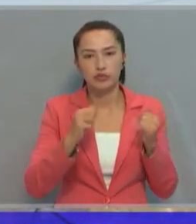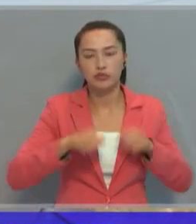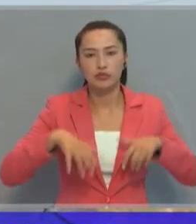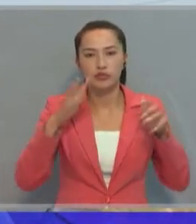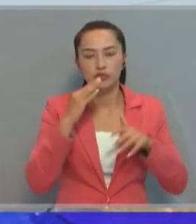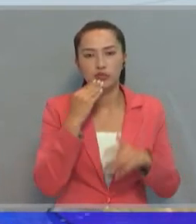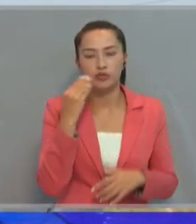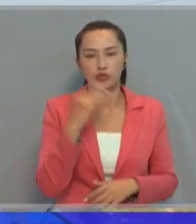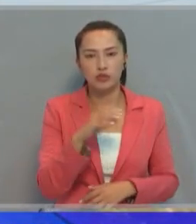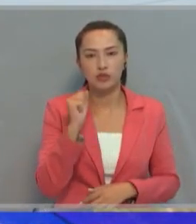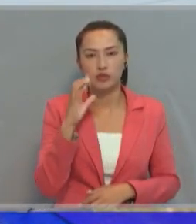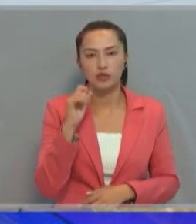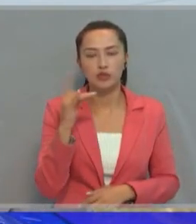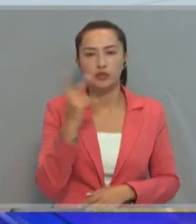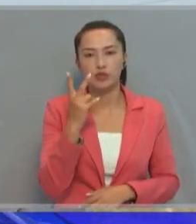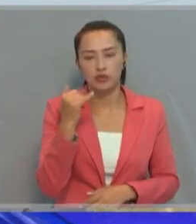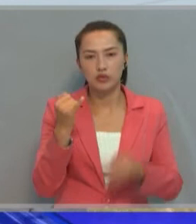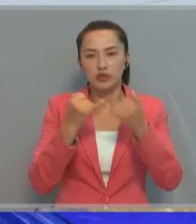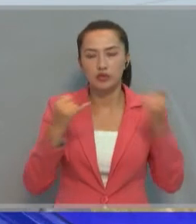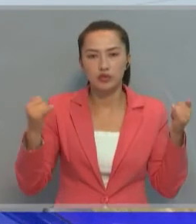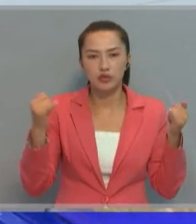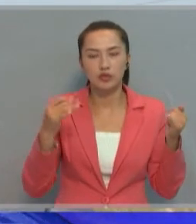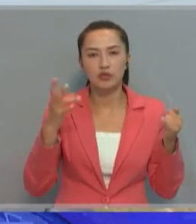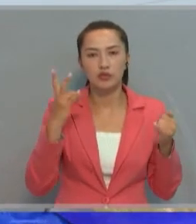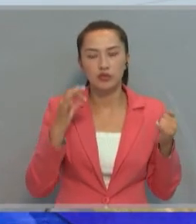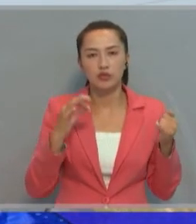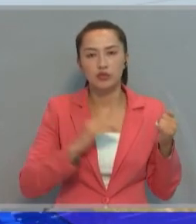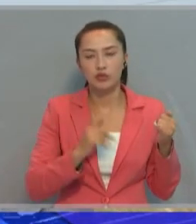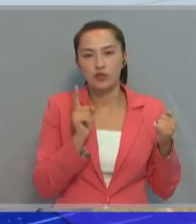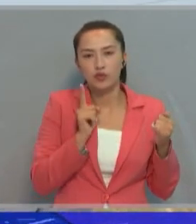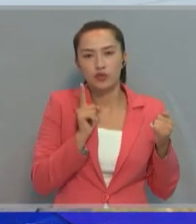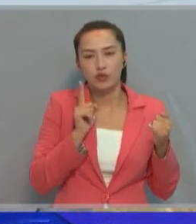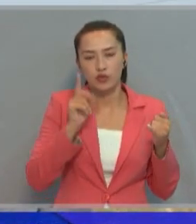свет жүргізілген, бірақ мына 1М1 подстанциясын күтіп отыр.